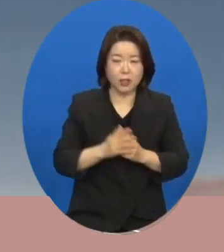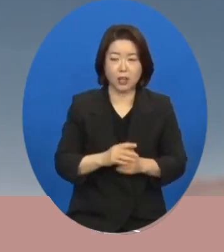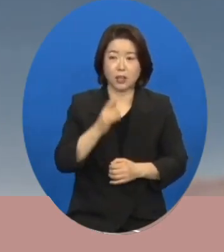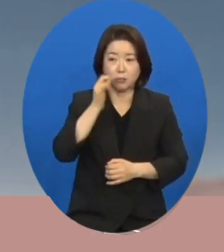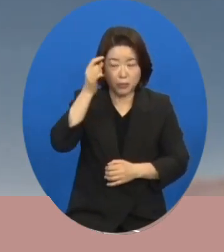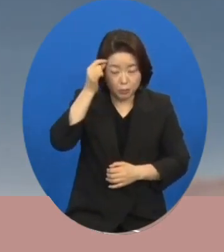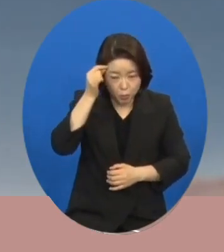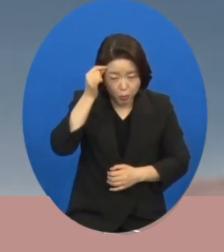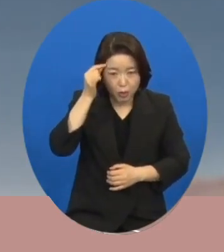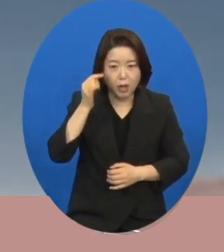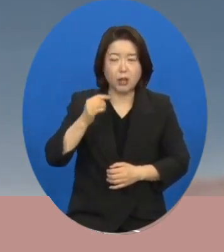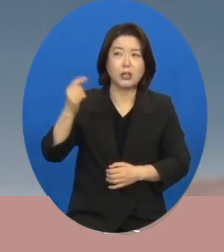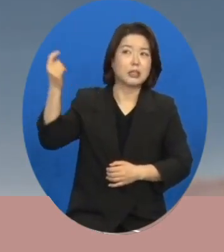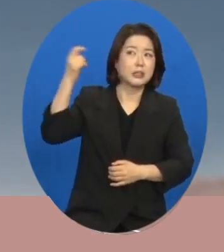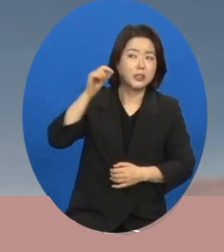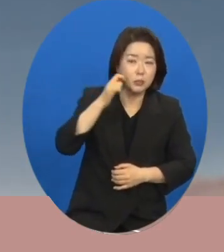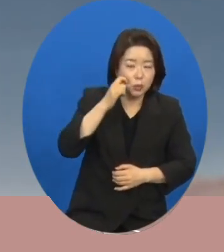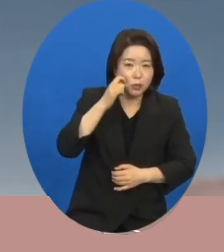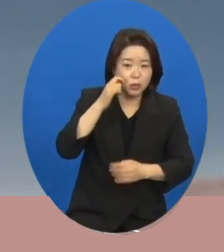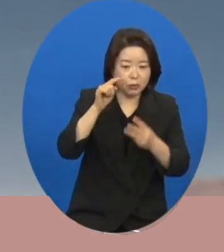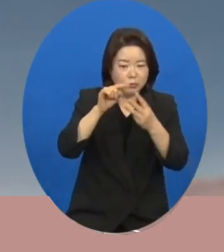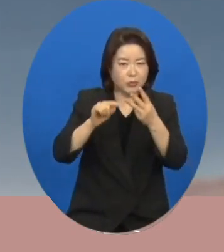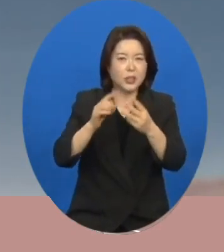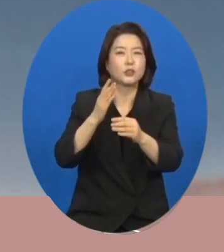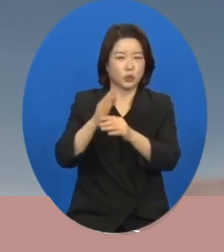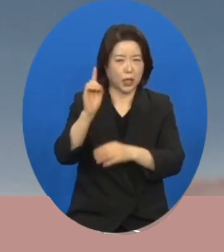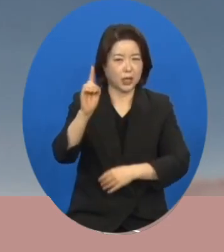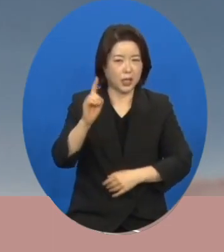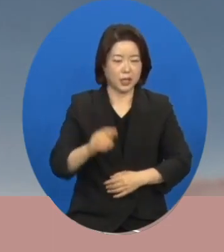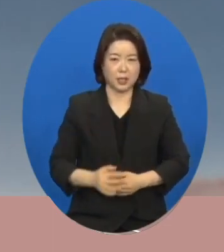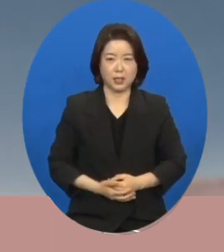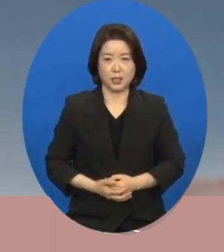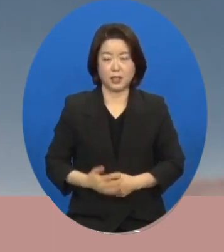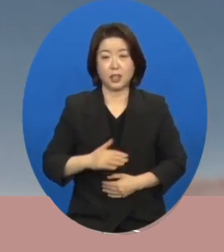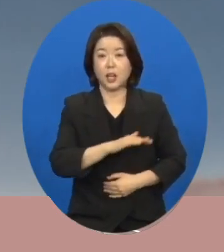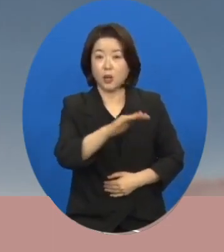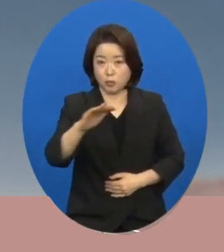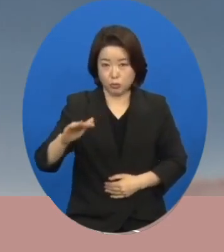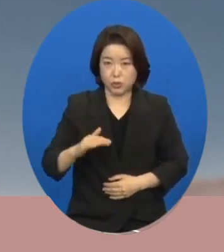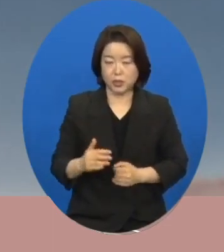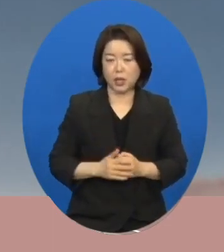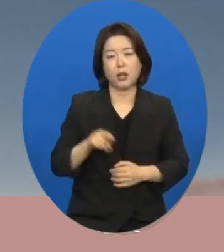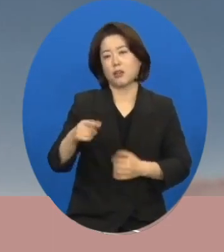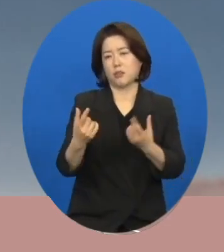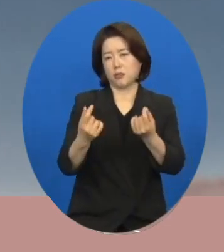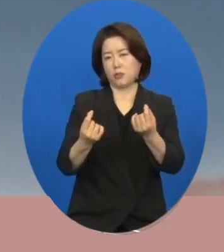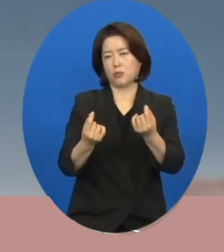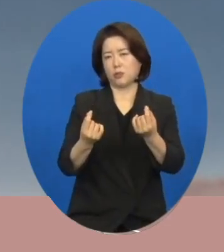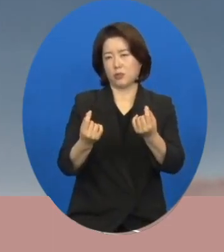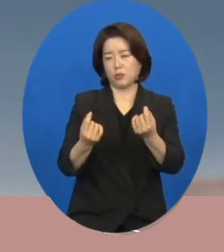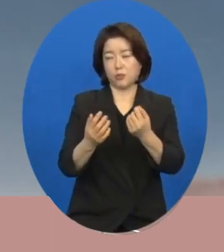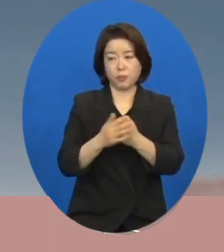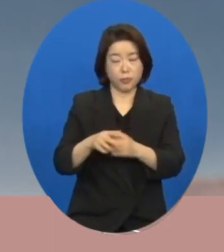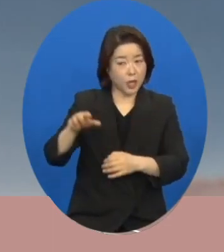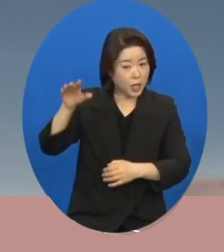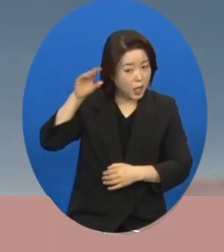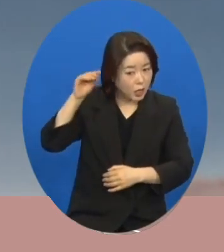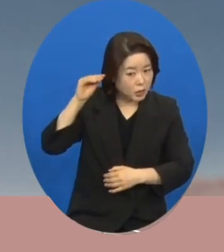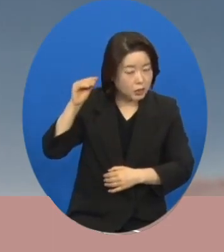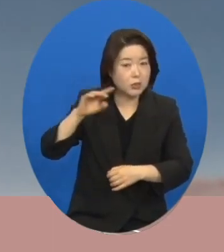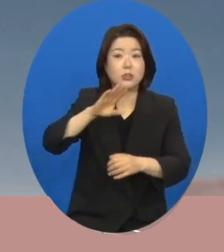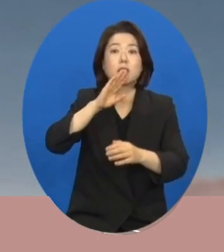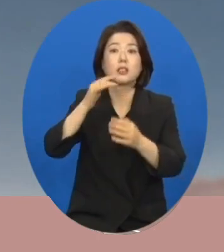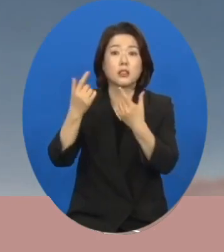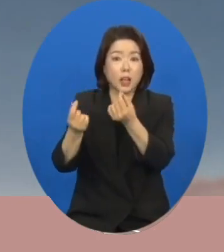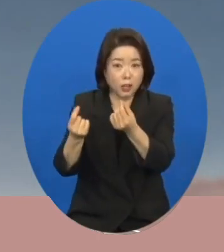하셨거나 못 들으셨거나 뭐 셋 중에 하나겠죠 여러분 우리가요 이럴 수 있어요 듣는게 당연하고